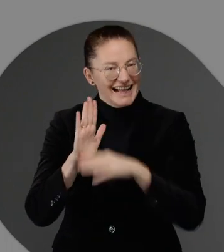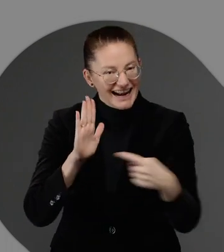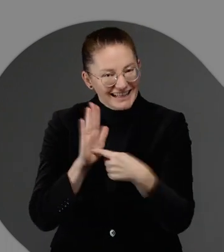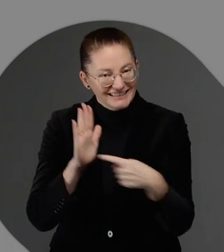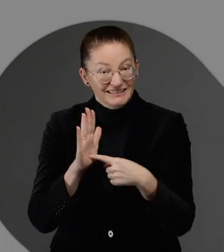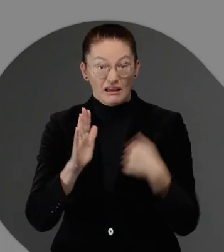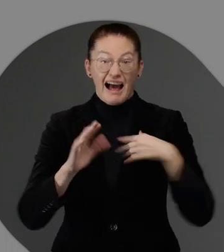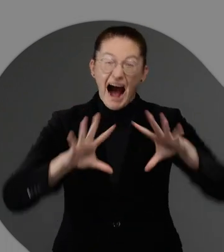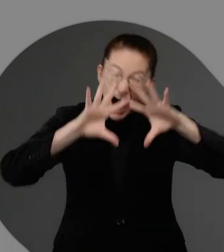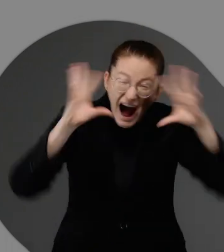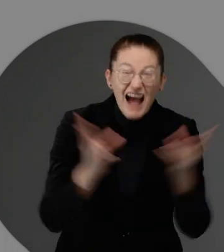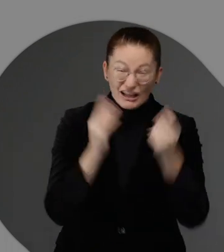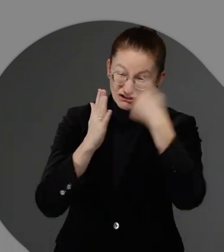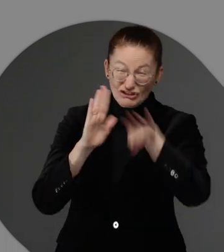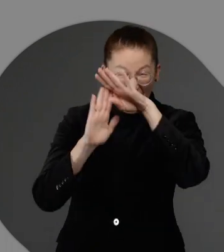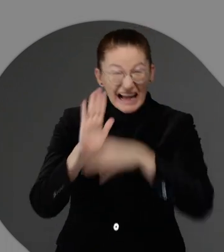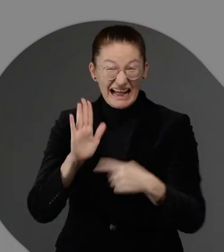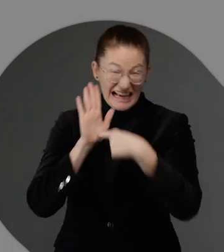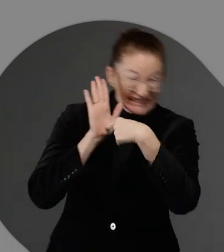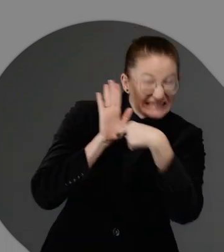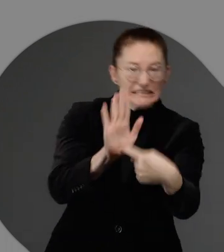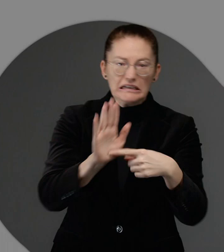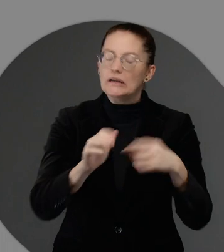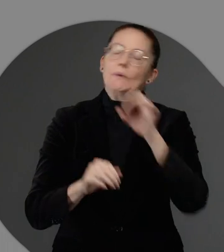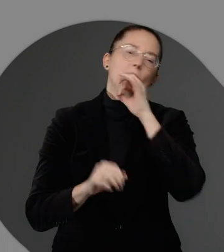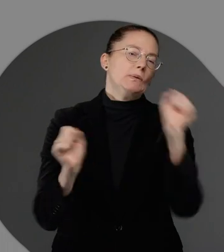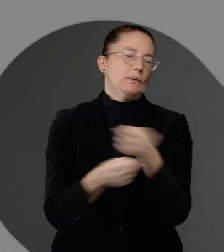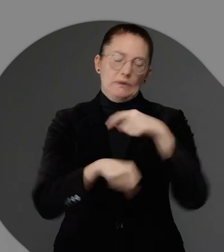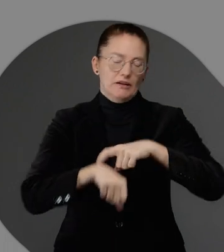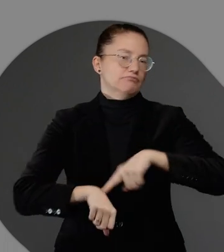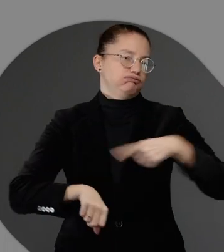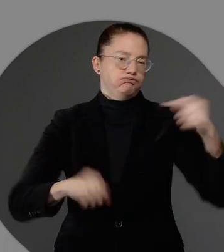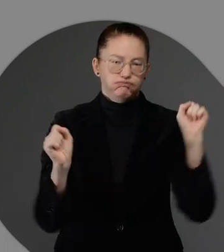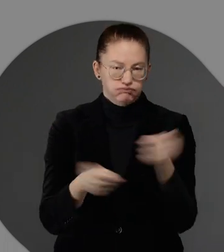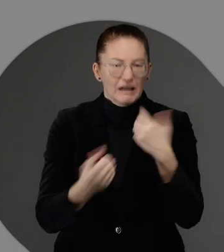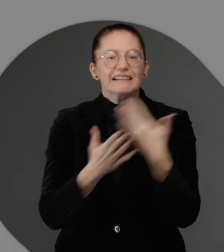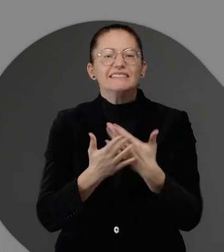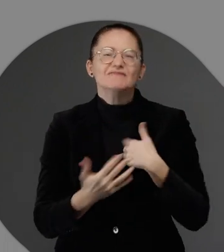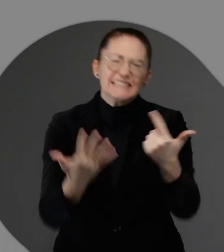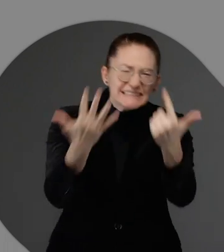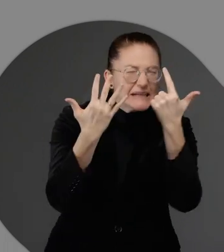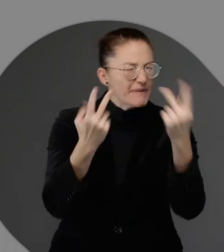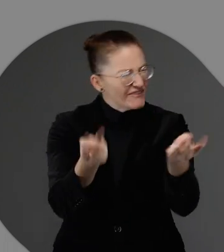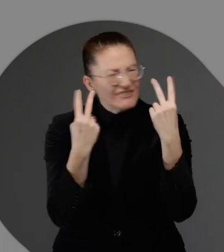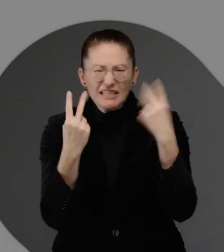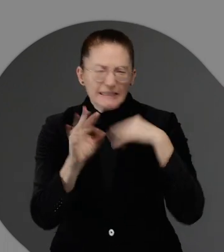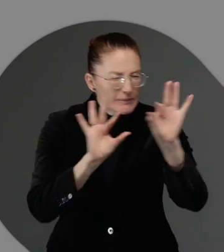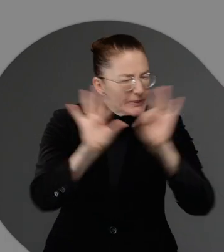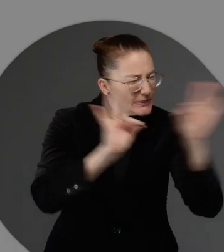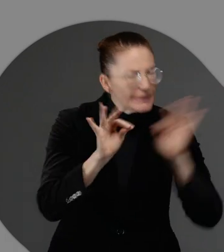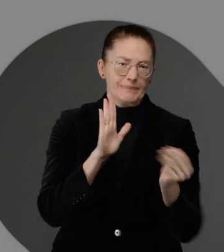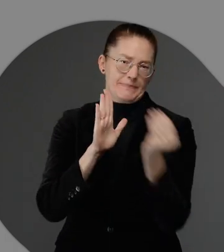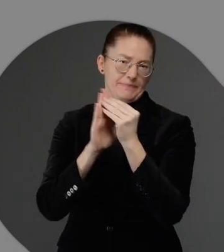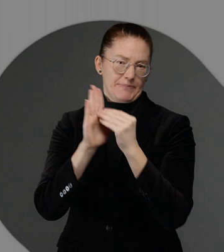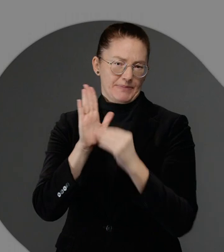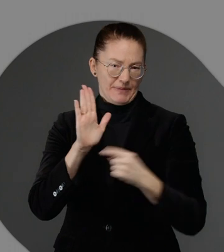gesamte Checkliste vorstellen, das würde den Rahmen der Lektion sprengen. Also haben wir 7 wichtige Punkte herausgegriffen.